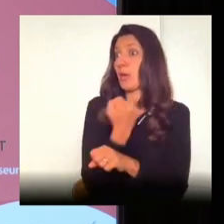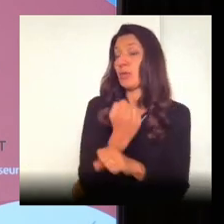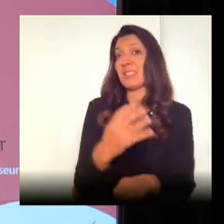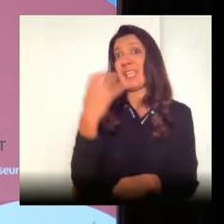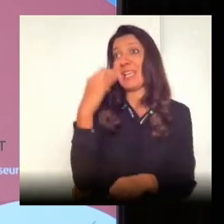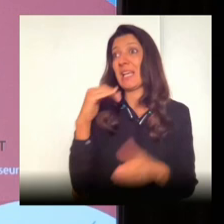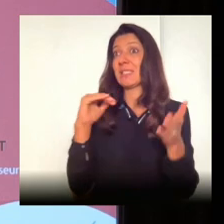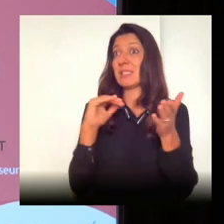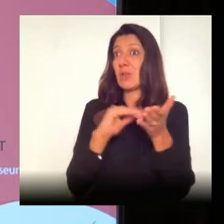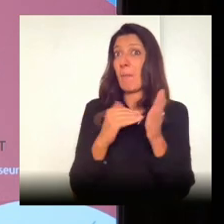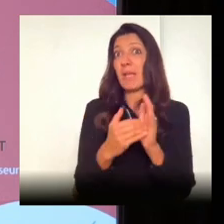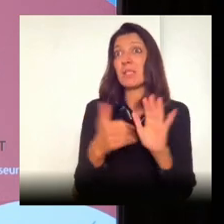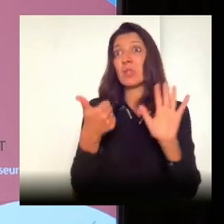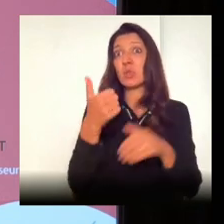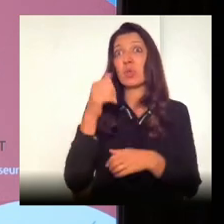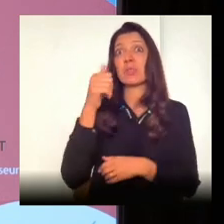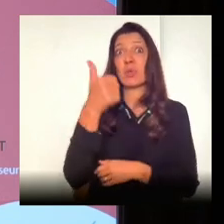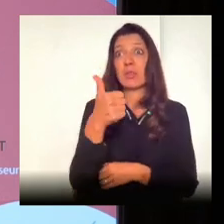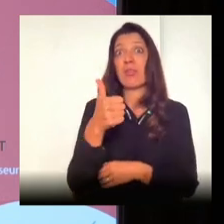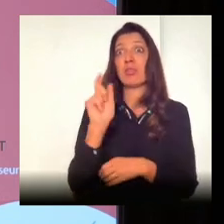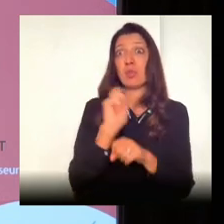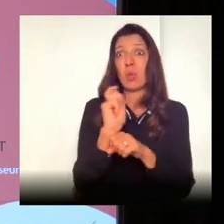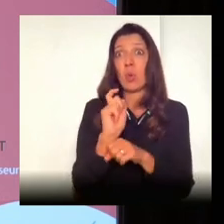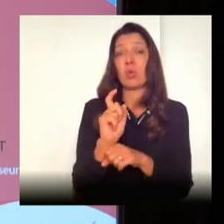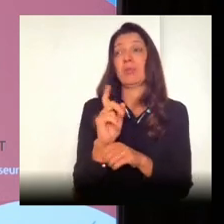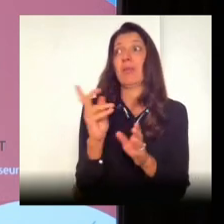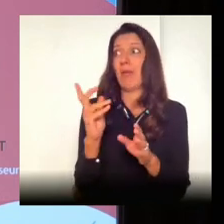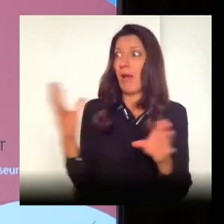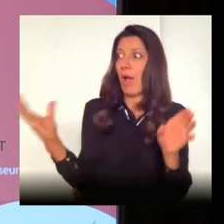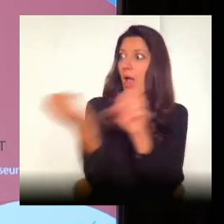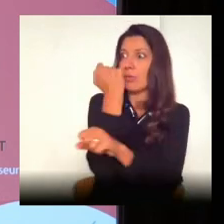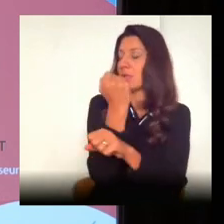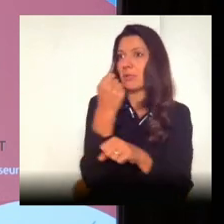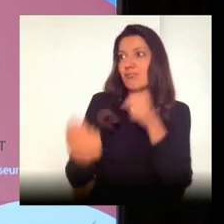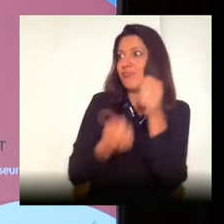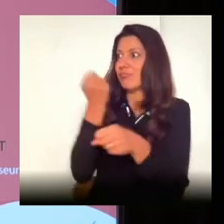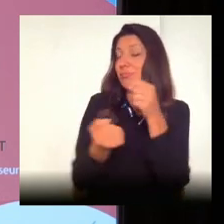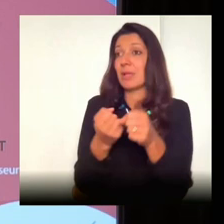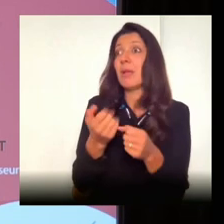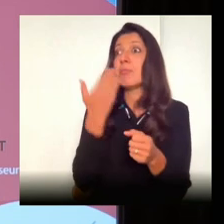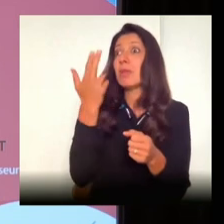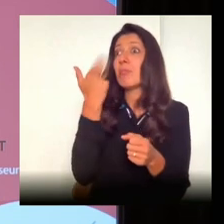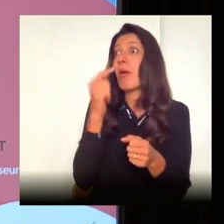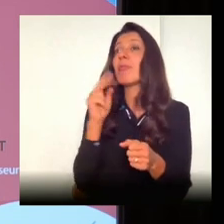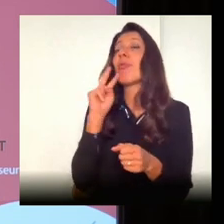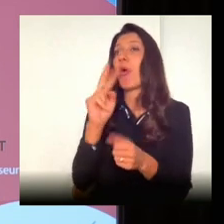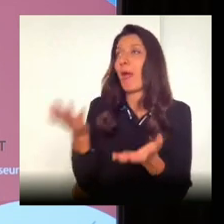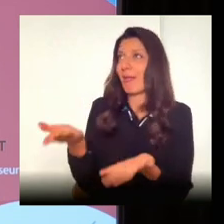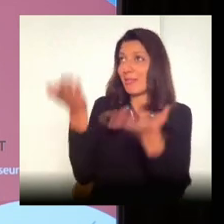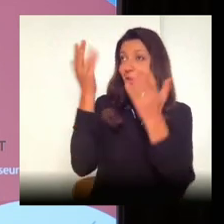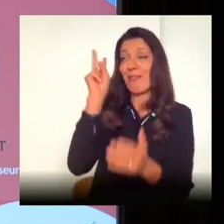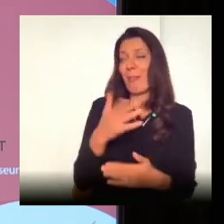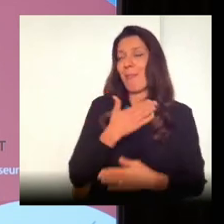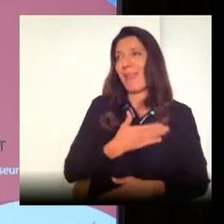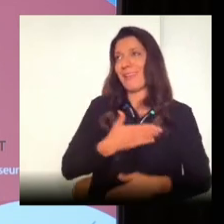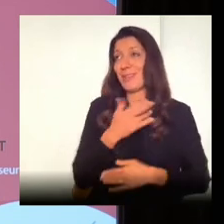secondes 74, sauf erreur de ma part. Et si vous ne l'avez pas encore vu courir, regardez-le parce que c'est un pur plaisir